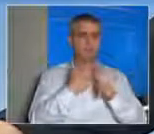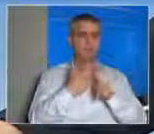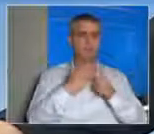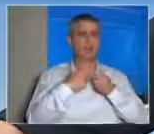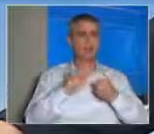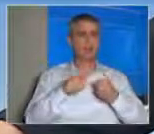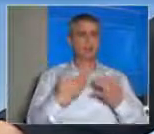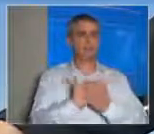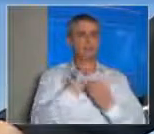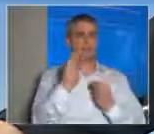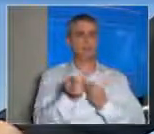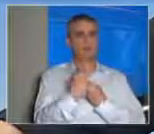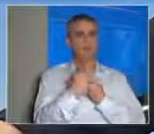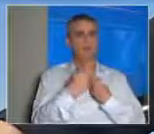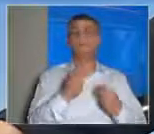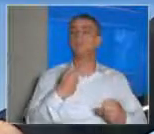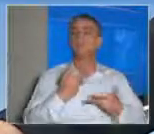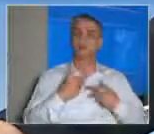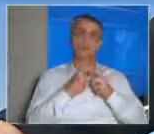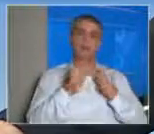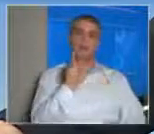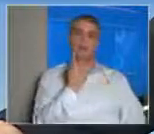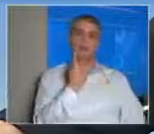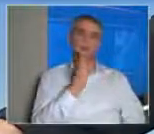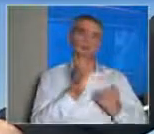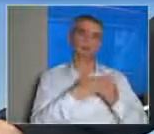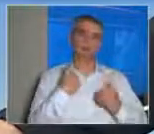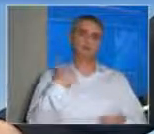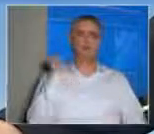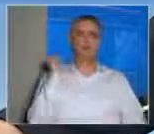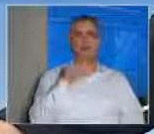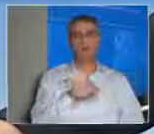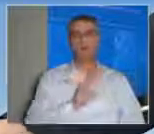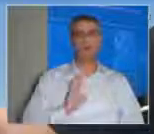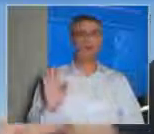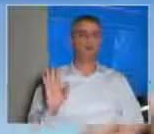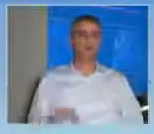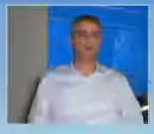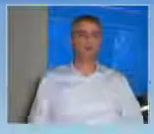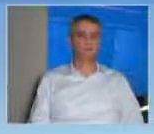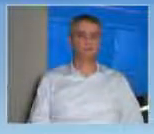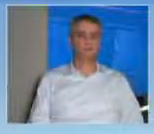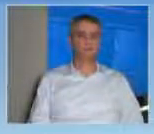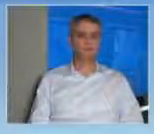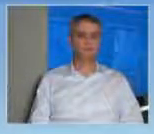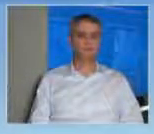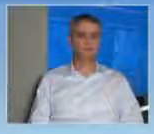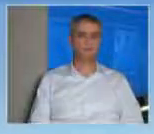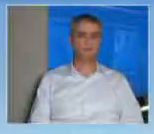לח"כים החדשים נותנים להכניס כמה שאתה? אתה מקבל כרטיס אחד, ראייתי הייתה אתמול בכנסת השבע. חשוב מאוד.